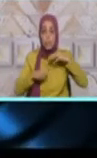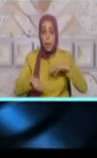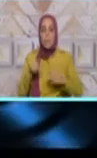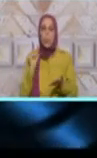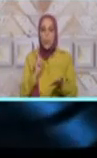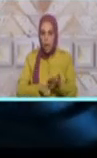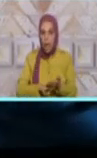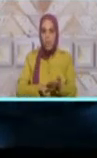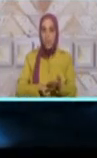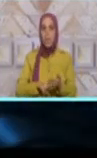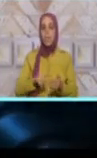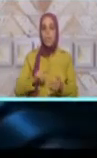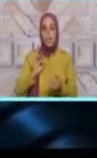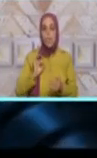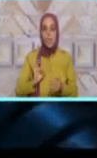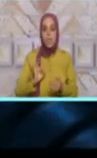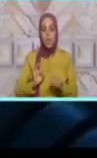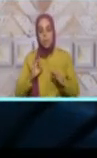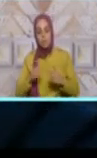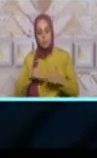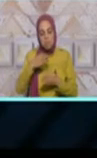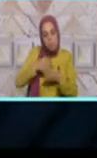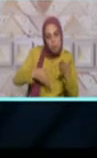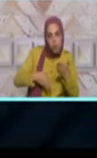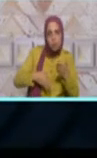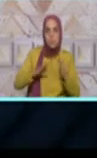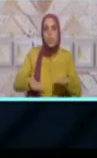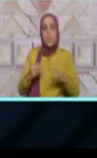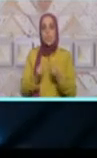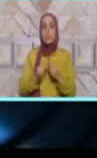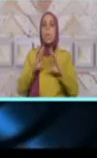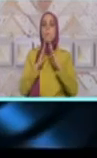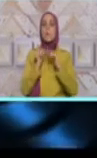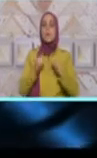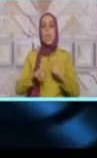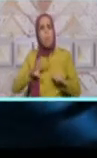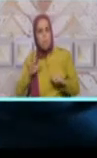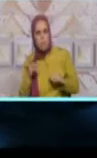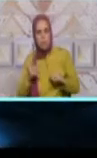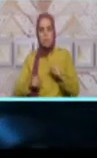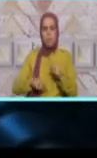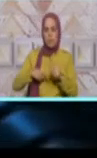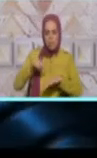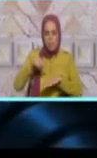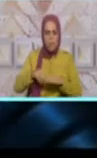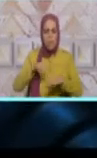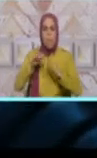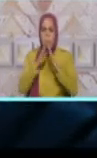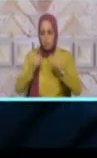والحقيقة أنه يعني قطعت الشوط الرئيسي للدولة، وممكن طبعا دولة تستمر وانها